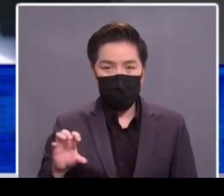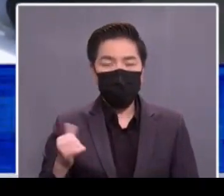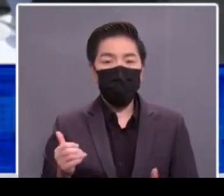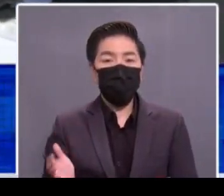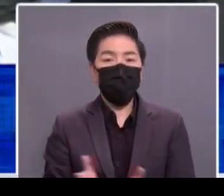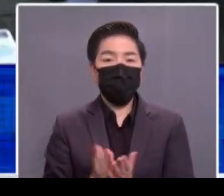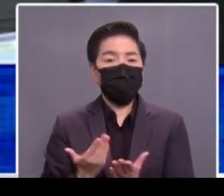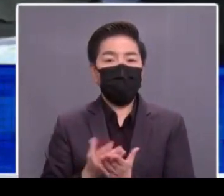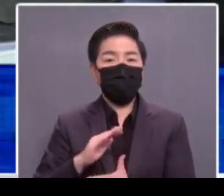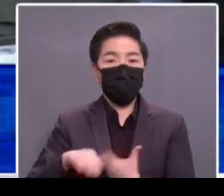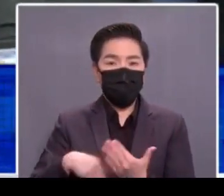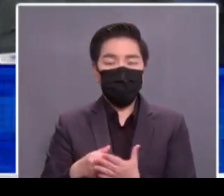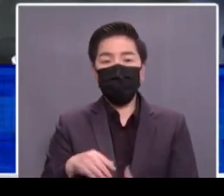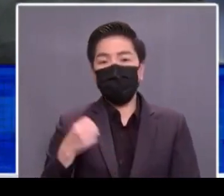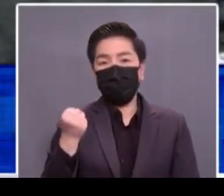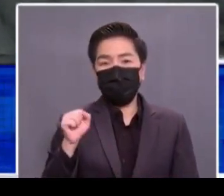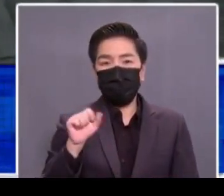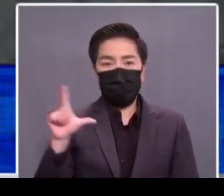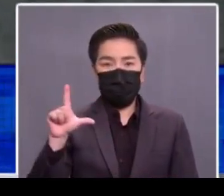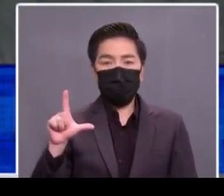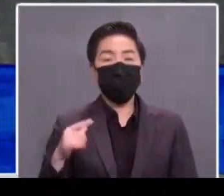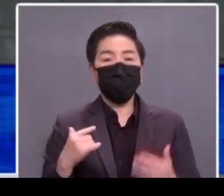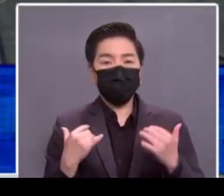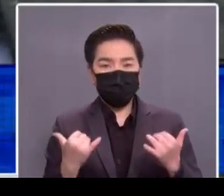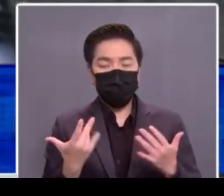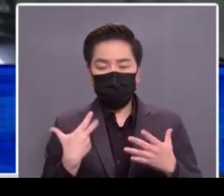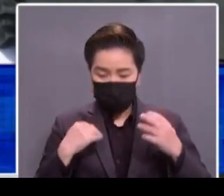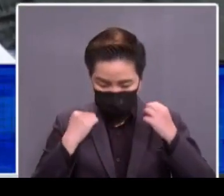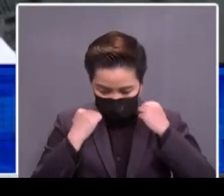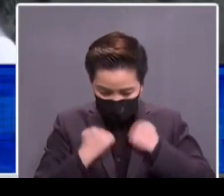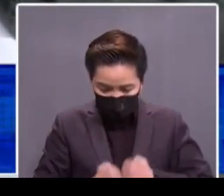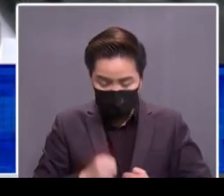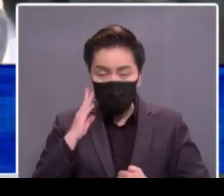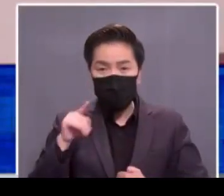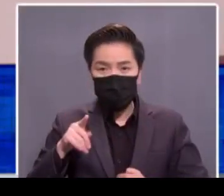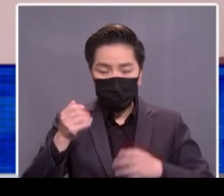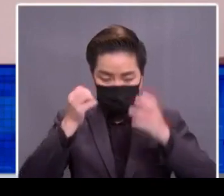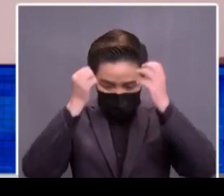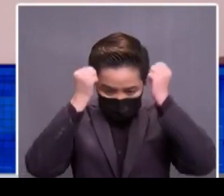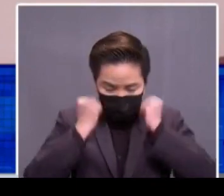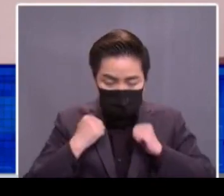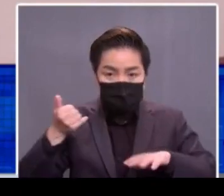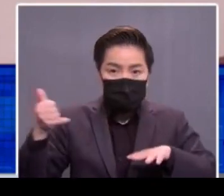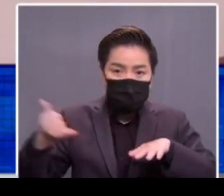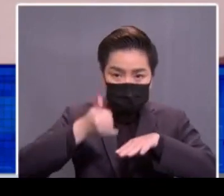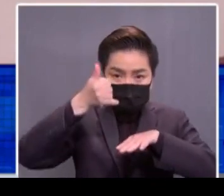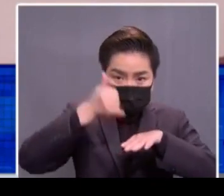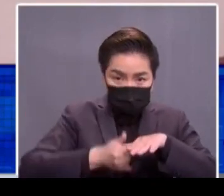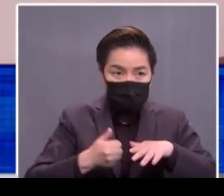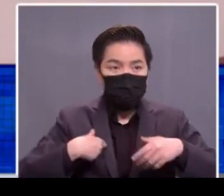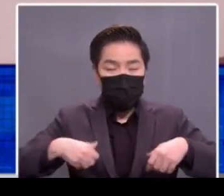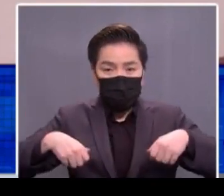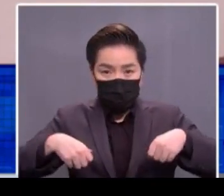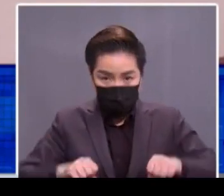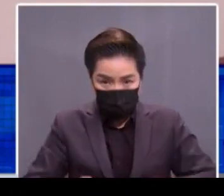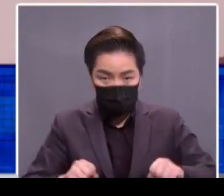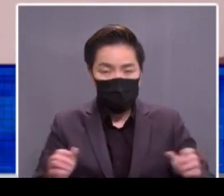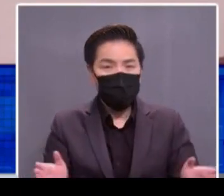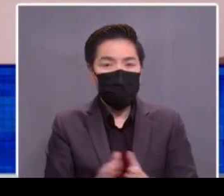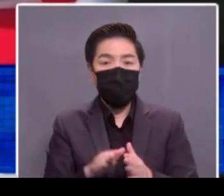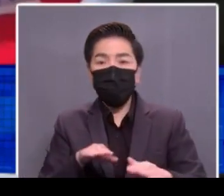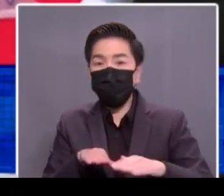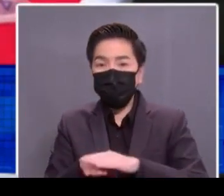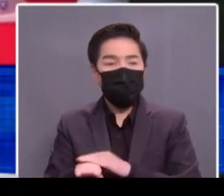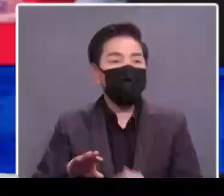ทมูลค่ารวมกันราว10ล้านบาทค่ะพร้อมด้วยเสื้อผ้าที่นายองชายนั้นสวมในวันเกิดเหตุและรถจักรยานยนต์ที่ใช้หลบ